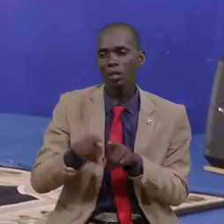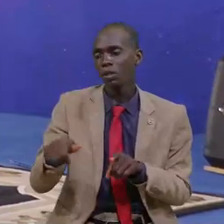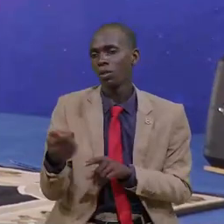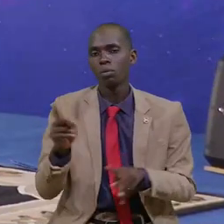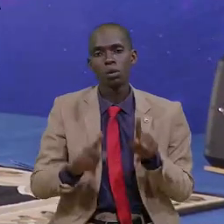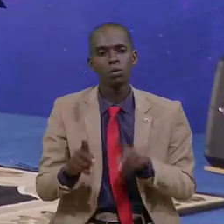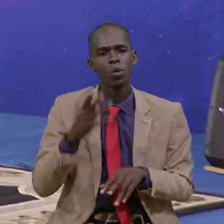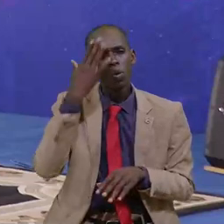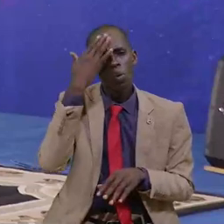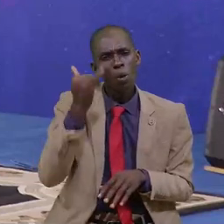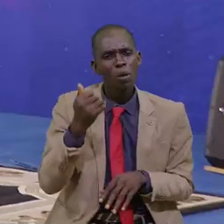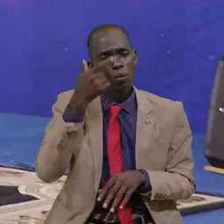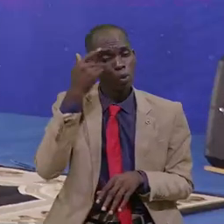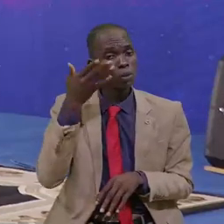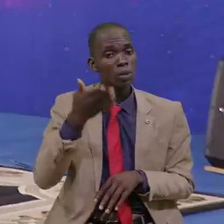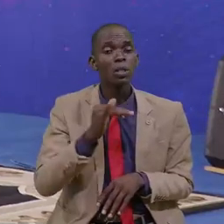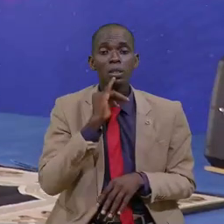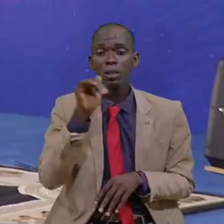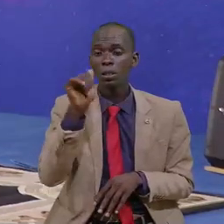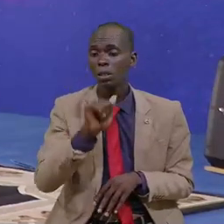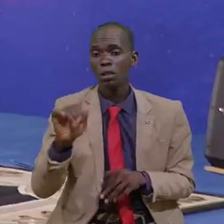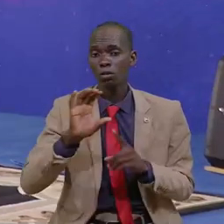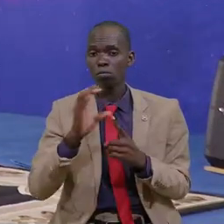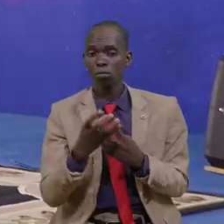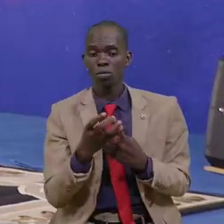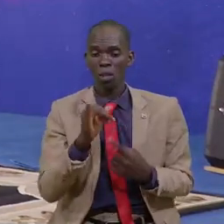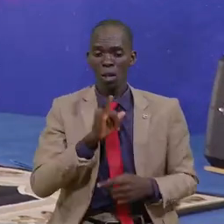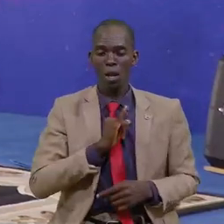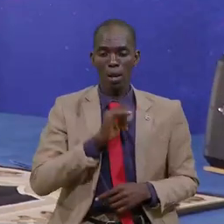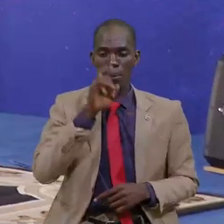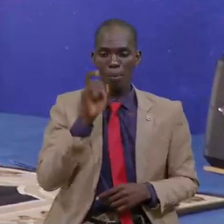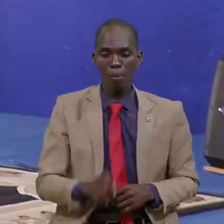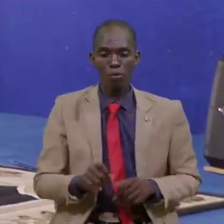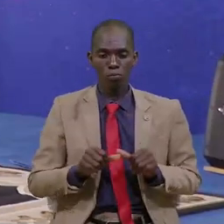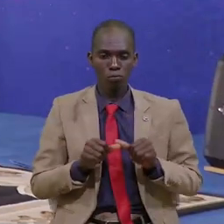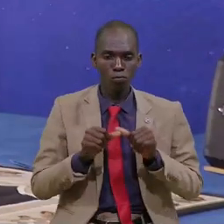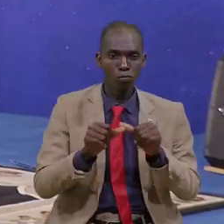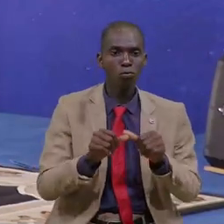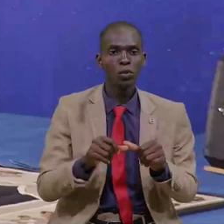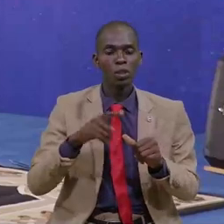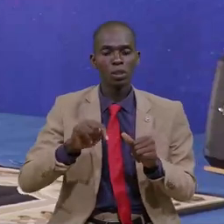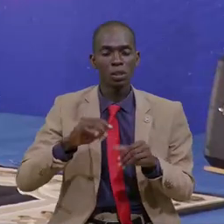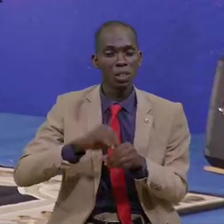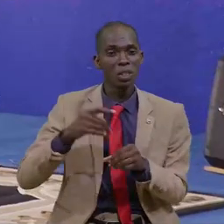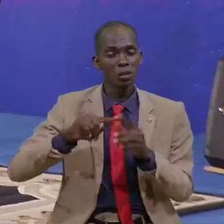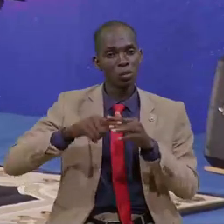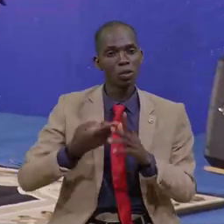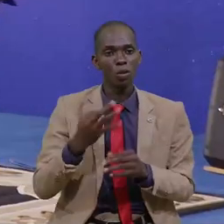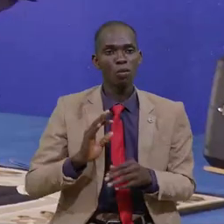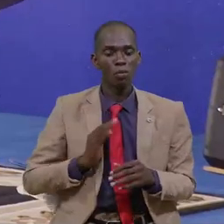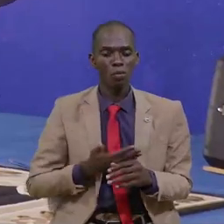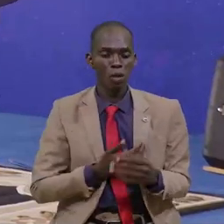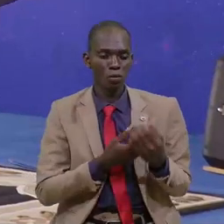Non, je ne peux pas. Pourquoi? Parce qu'il y a une condition. Je dois retenir fermement jusqu'à la fin l'assurance que j'avais